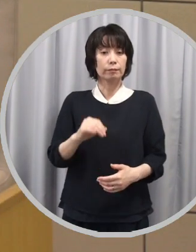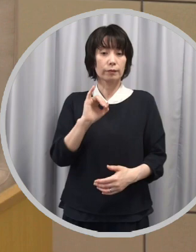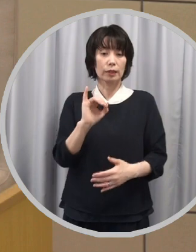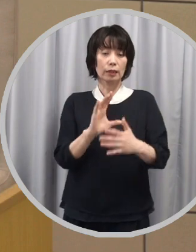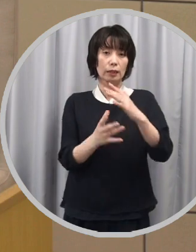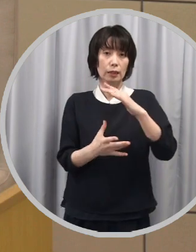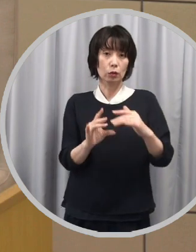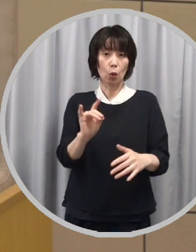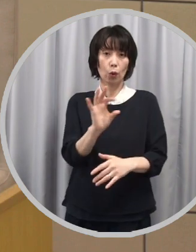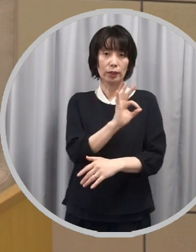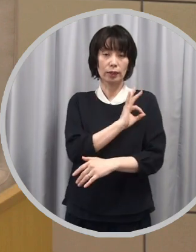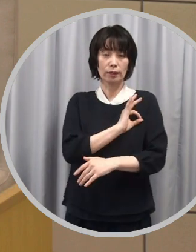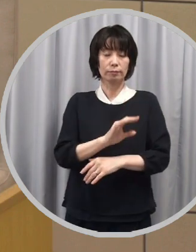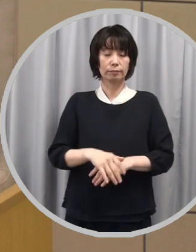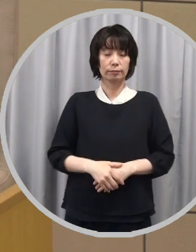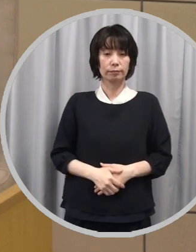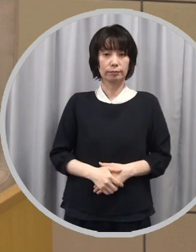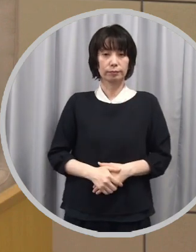18番、伊藤和春議員。